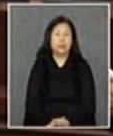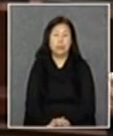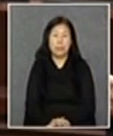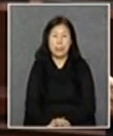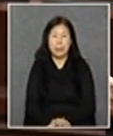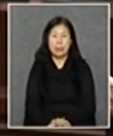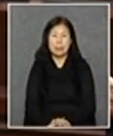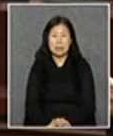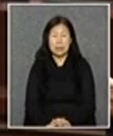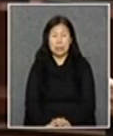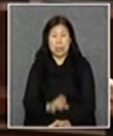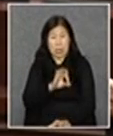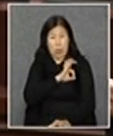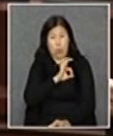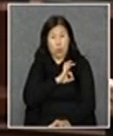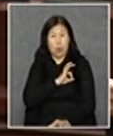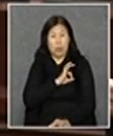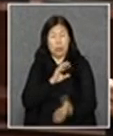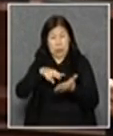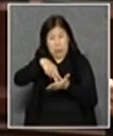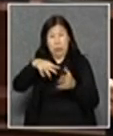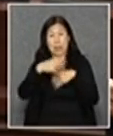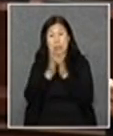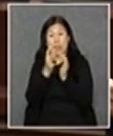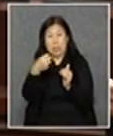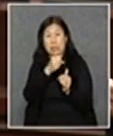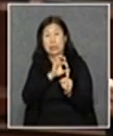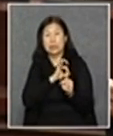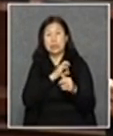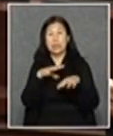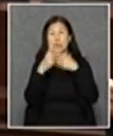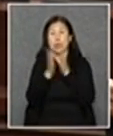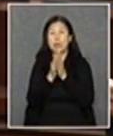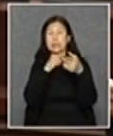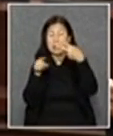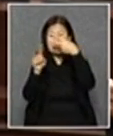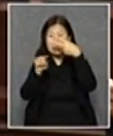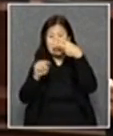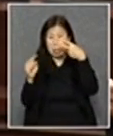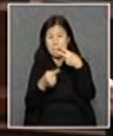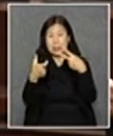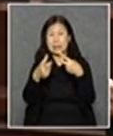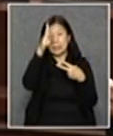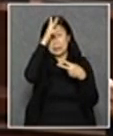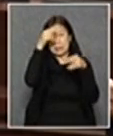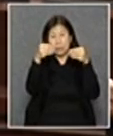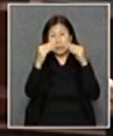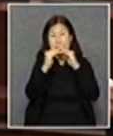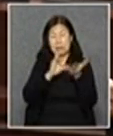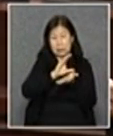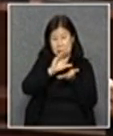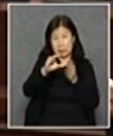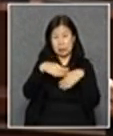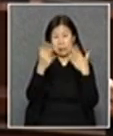根據主辦機構的預算，整項的賽事約為2000萬元，雖然得到教育局同意贊助開